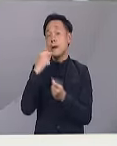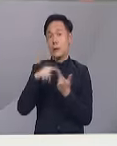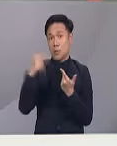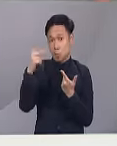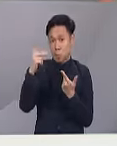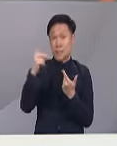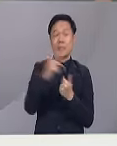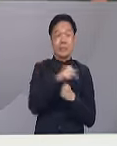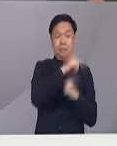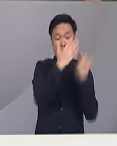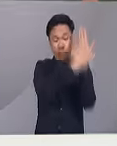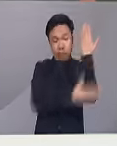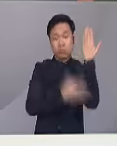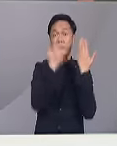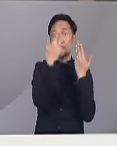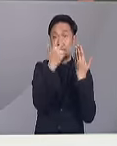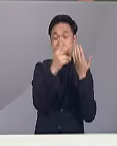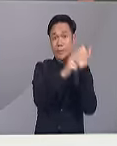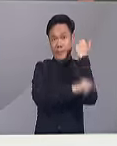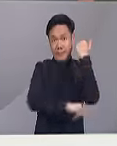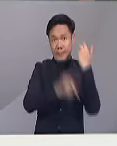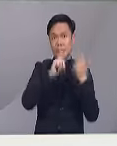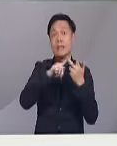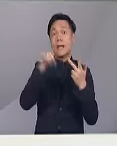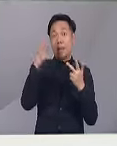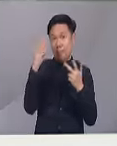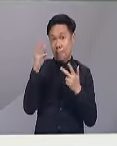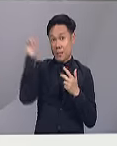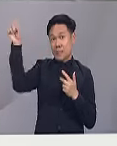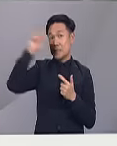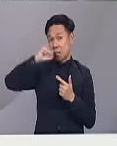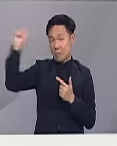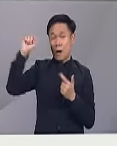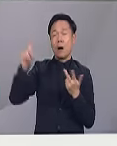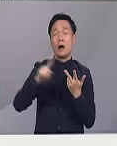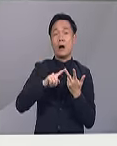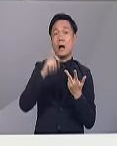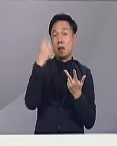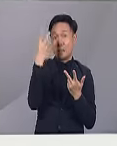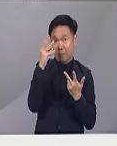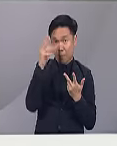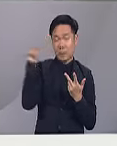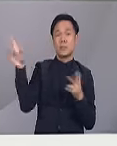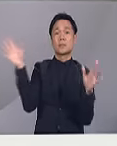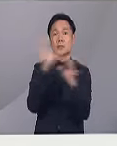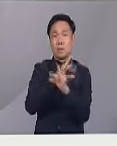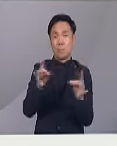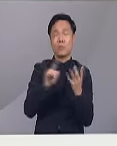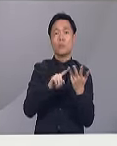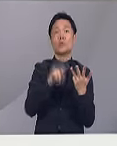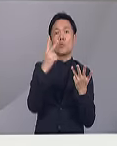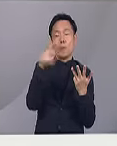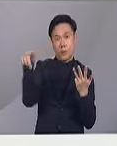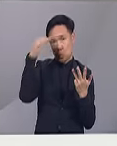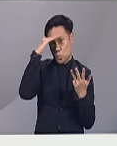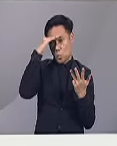13 buah negeri, termasuk 16 operasi di Sabah, 16 operasi di Sarawak, 12 operasi di